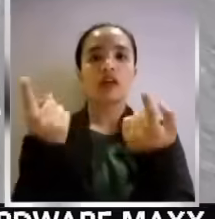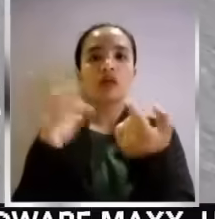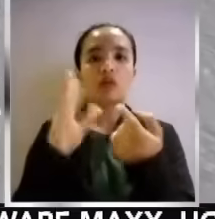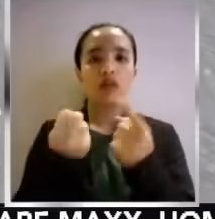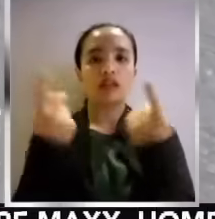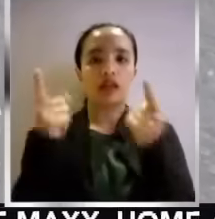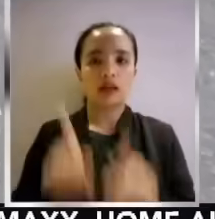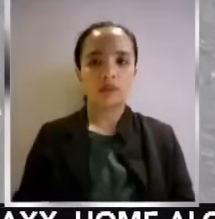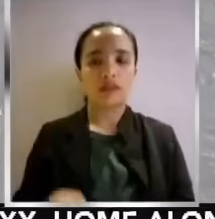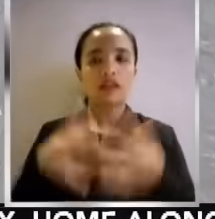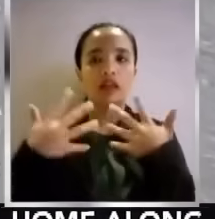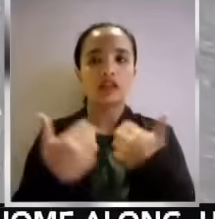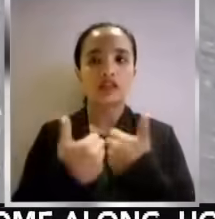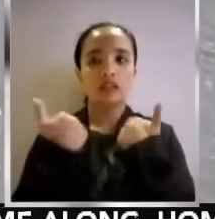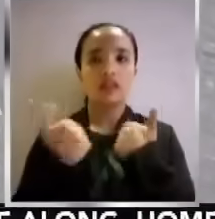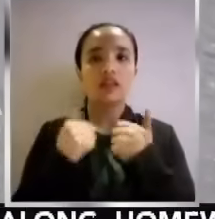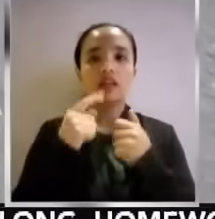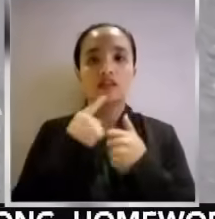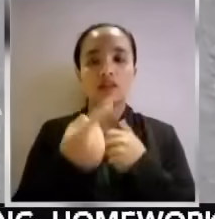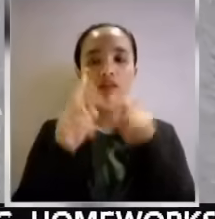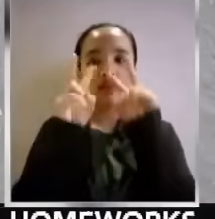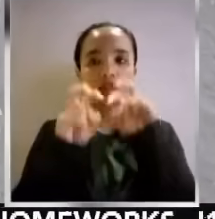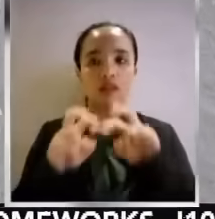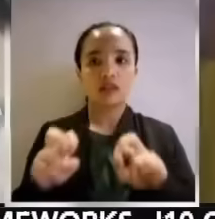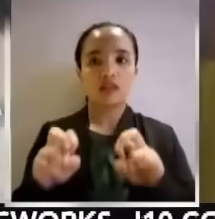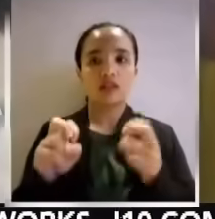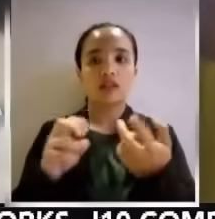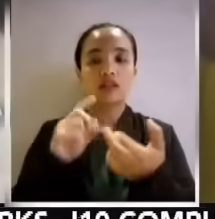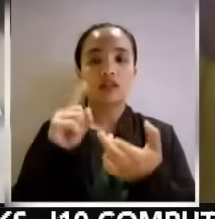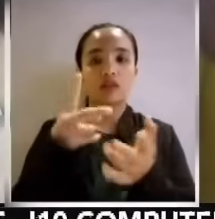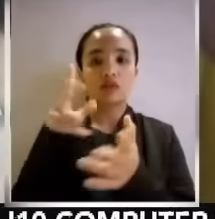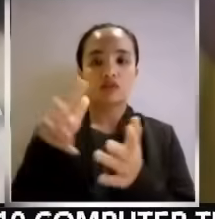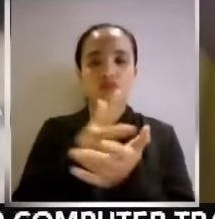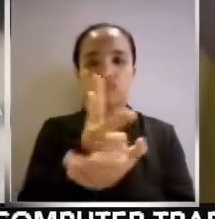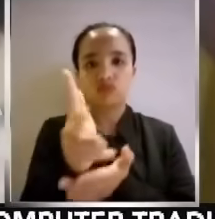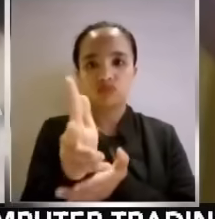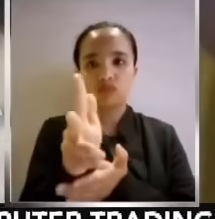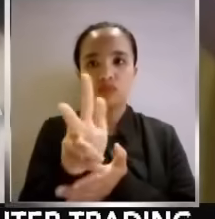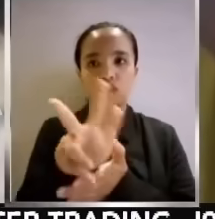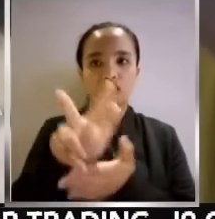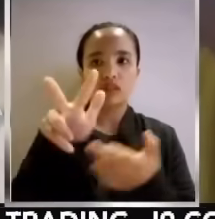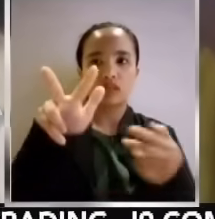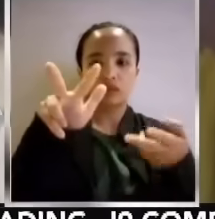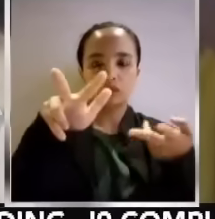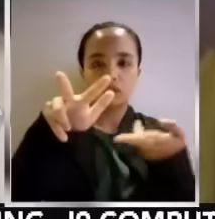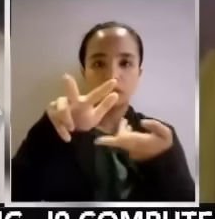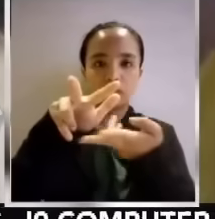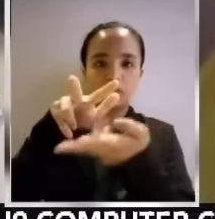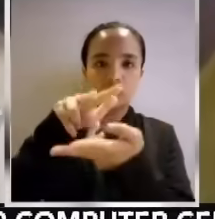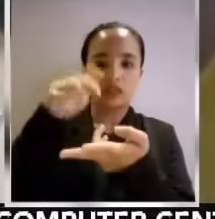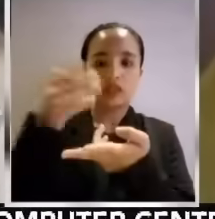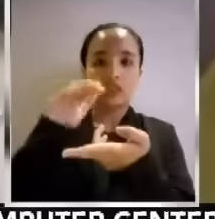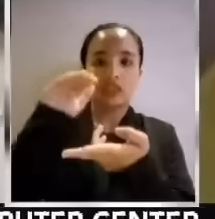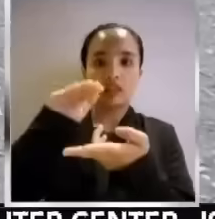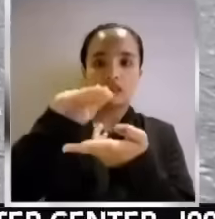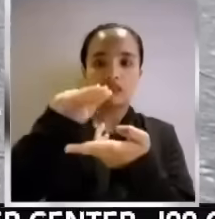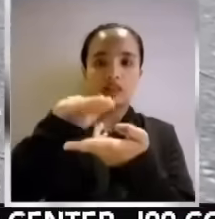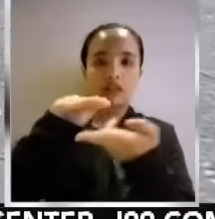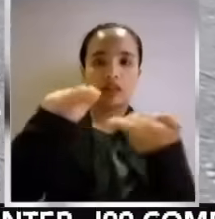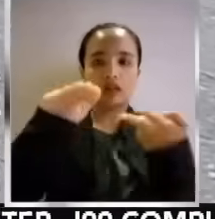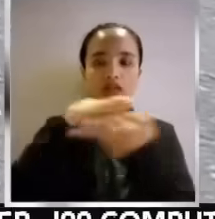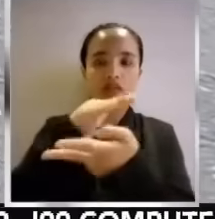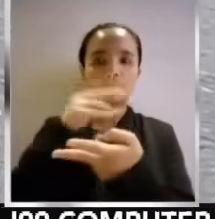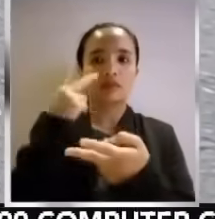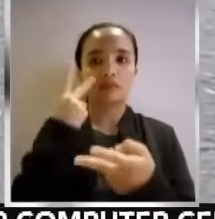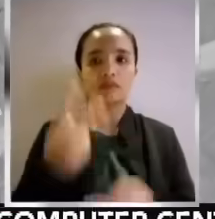sa investigasyon, dumulas ang sinasakyan nitong motorsiklo. Pumailalim siya sa likurang bahagi ng isang truck at nahagip ng gulong nito.